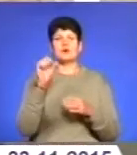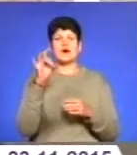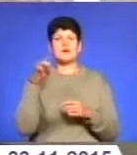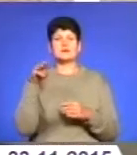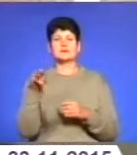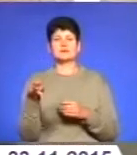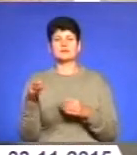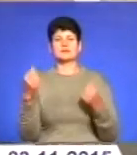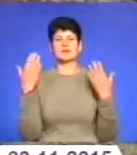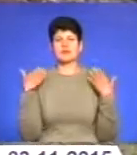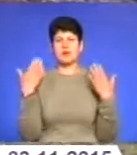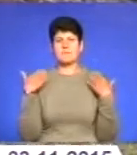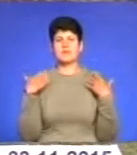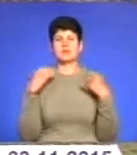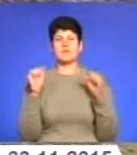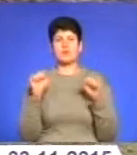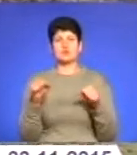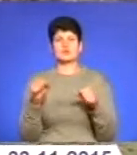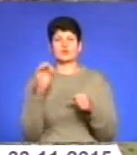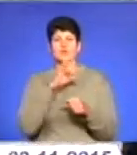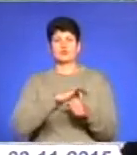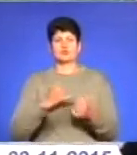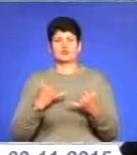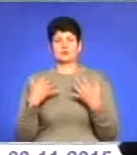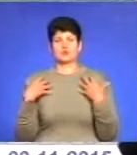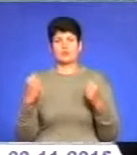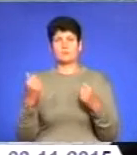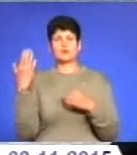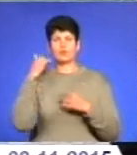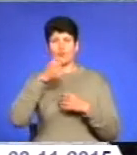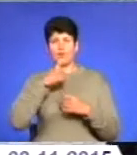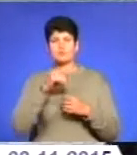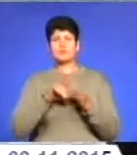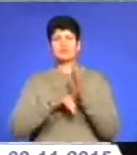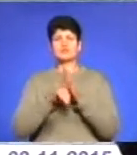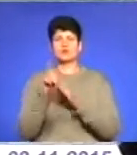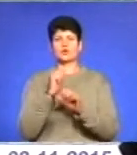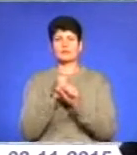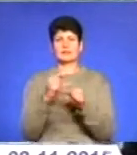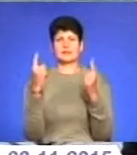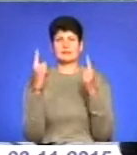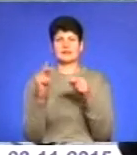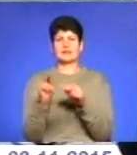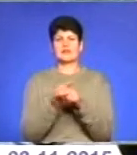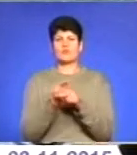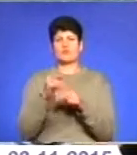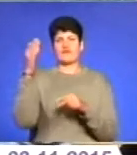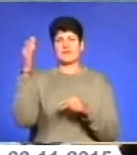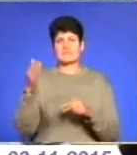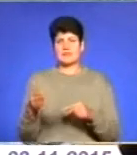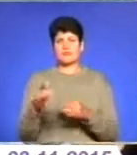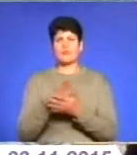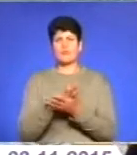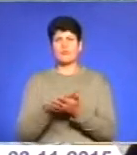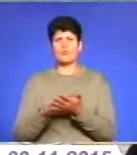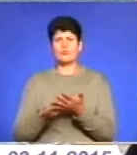зможуть проводити свій час з користю для здоров'я. Минулого року ми почали робити капітальний ремонт фасаду.